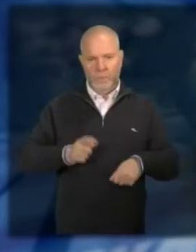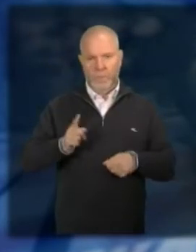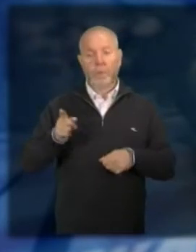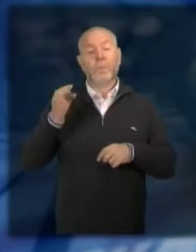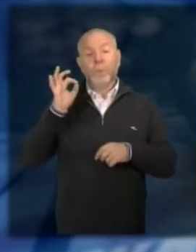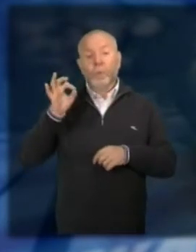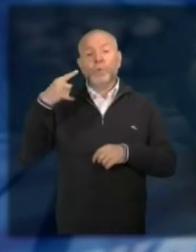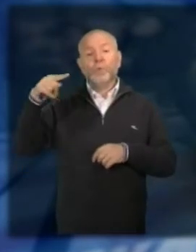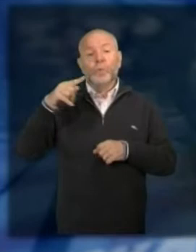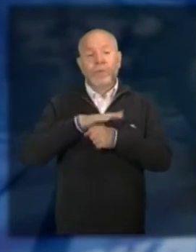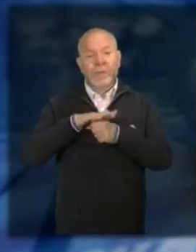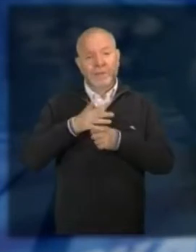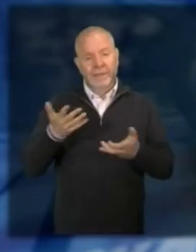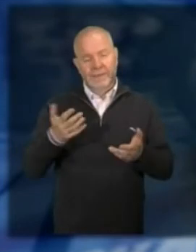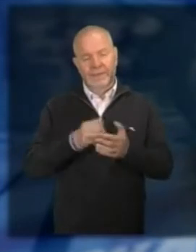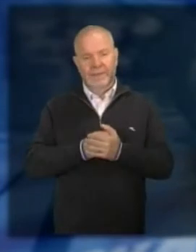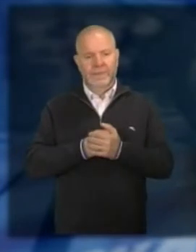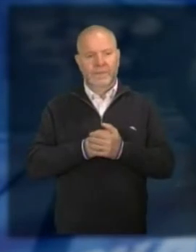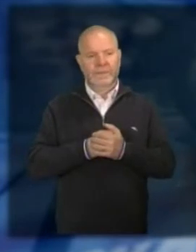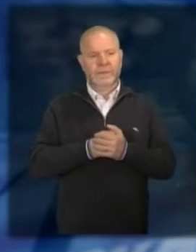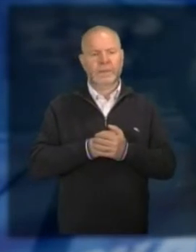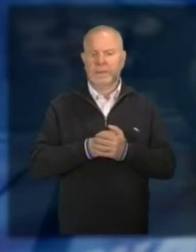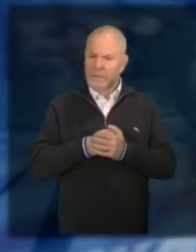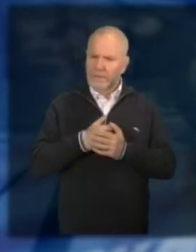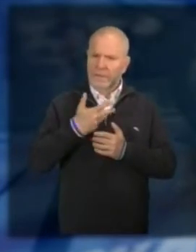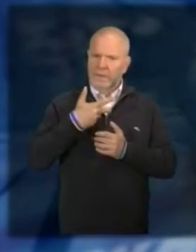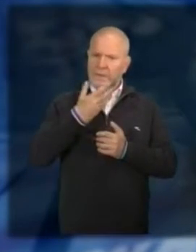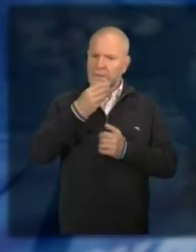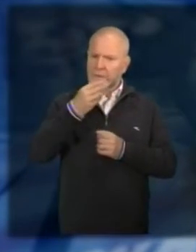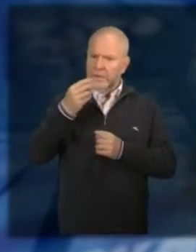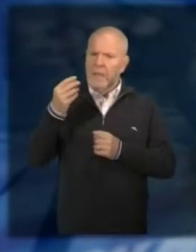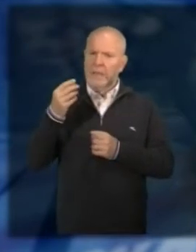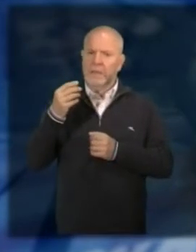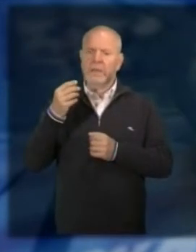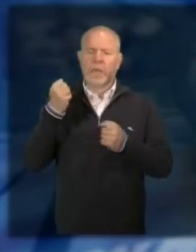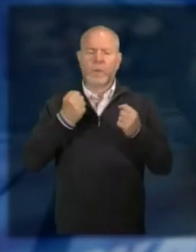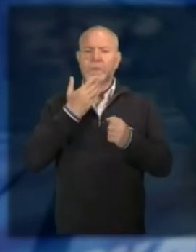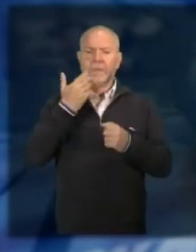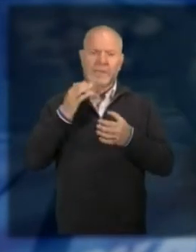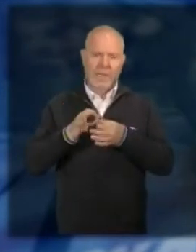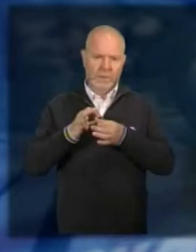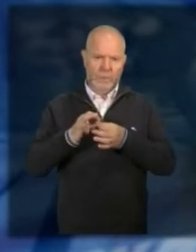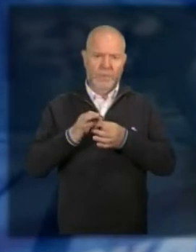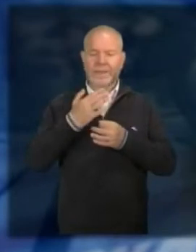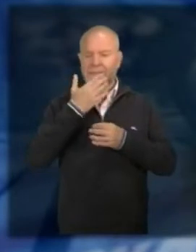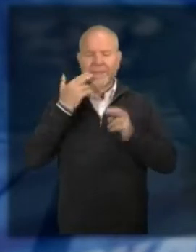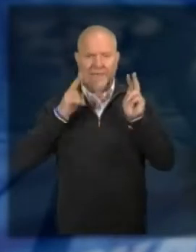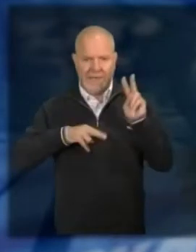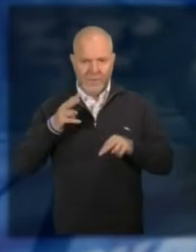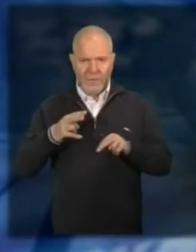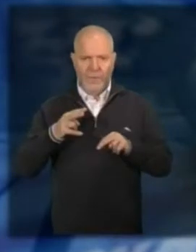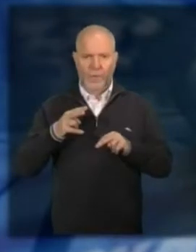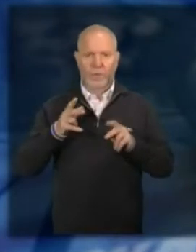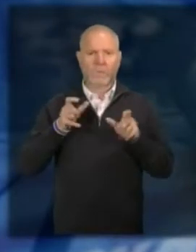a un familiare. Purtroppo sono inoltre emersi numerosi casi di auto che circolano senza assicurazione, senza revisione, sottoposte a